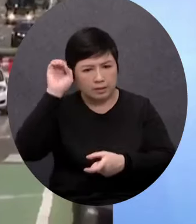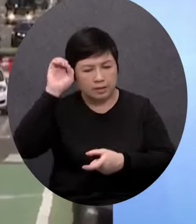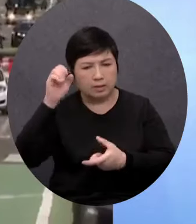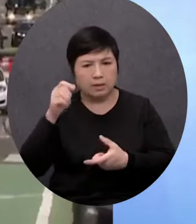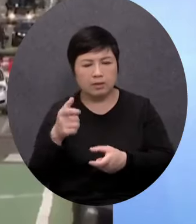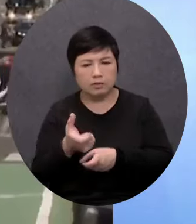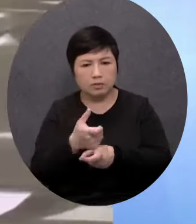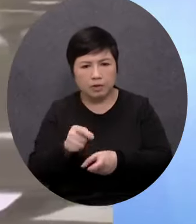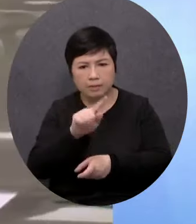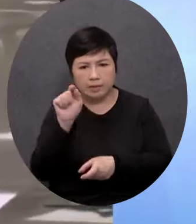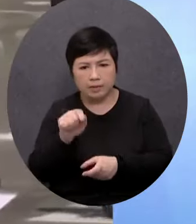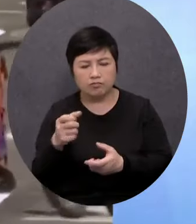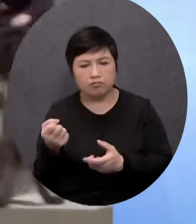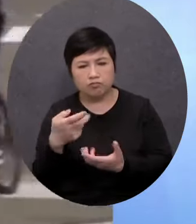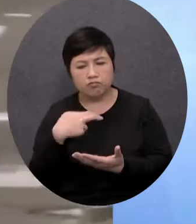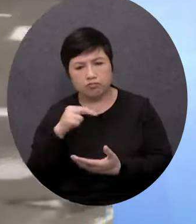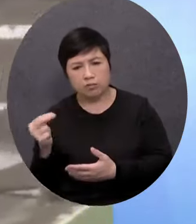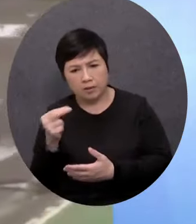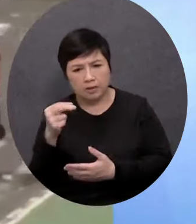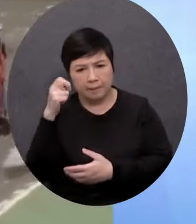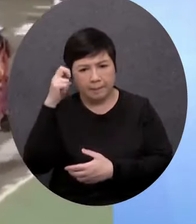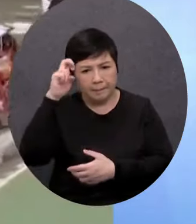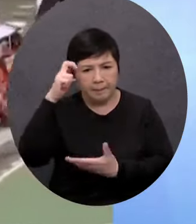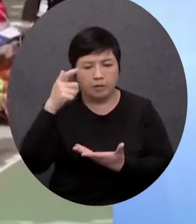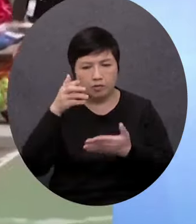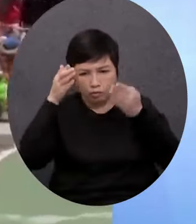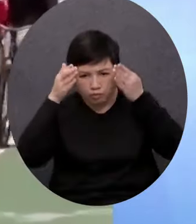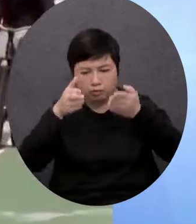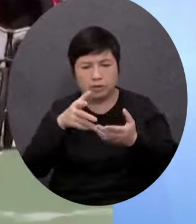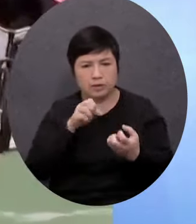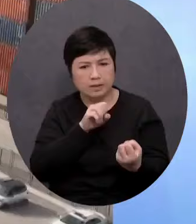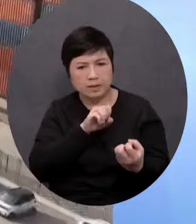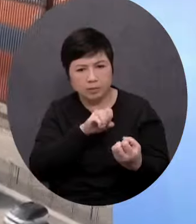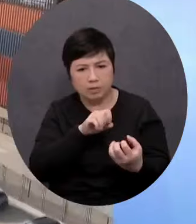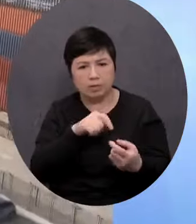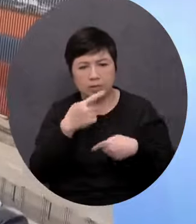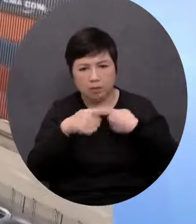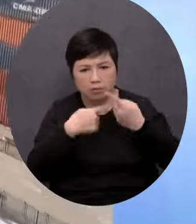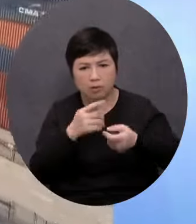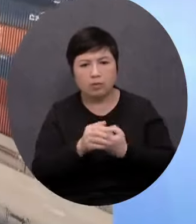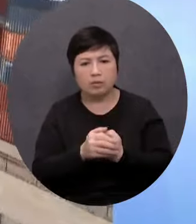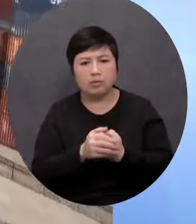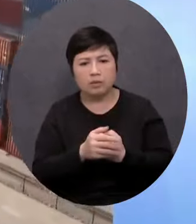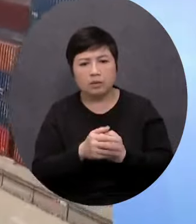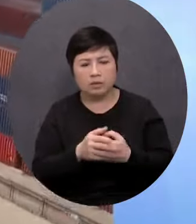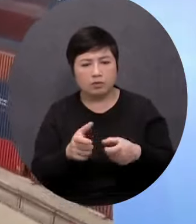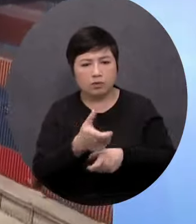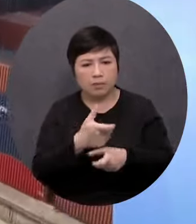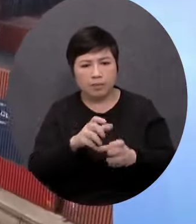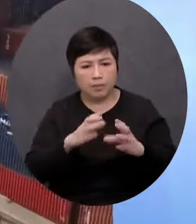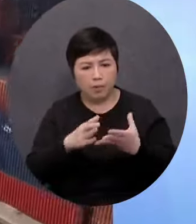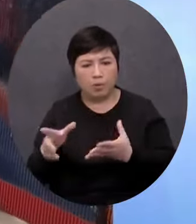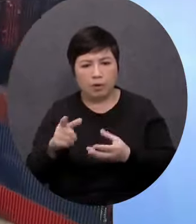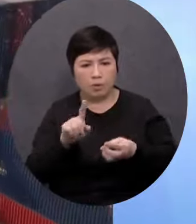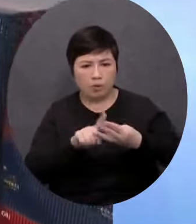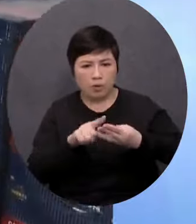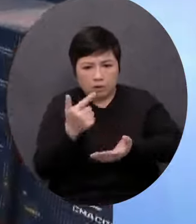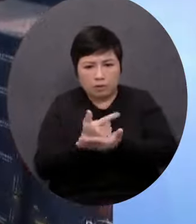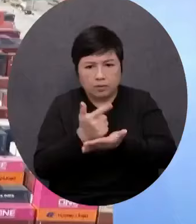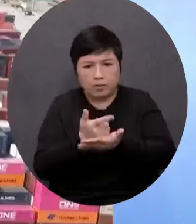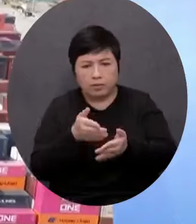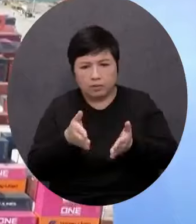業問題進行了客觀理性、專業務實溝通。商務部表示，黃秀文重點就美對華